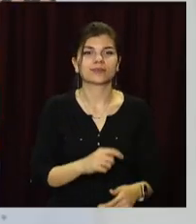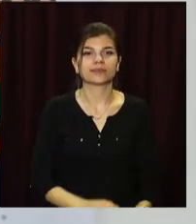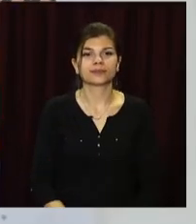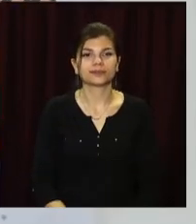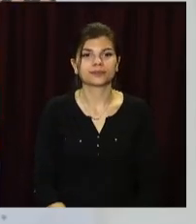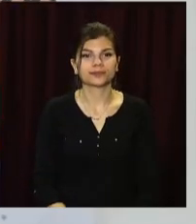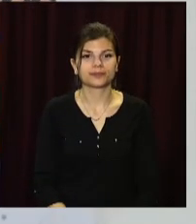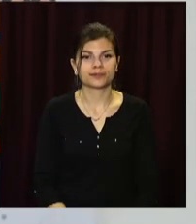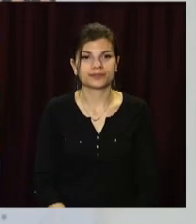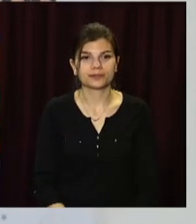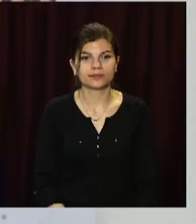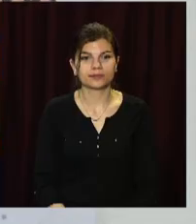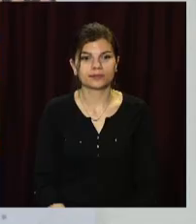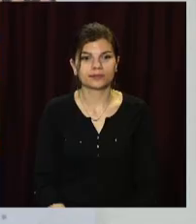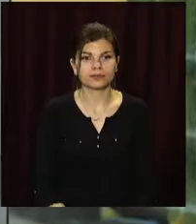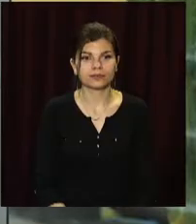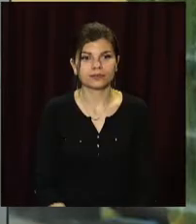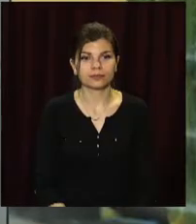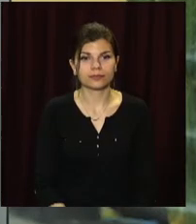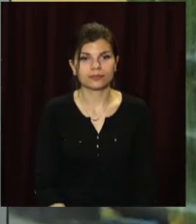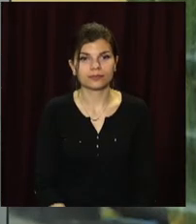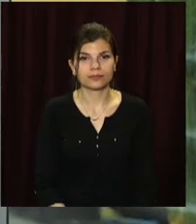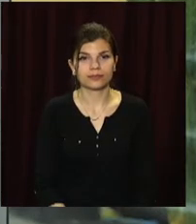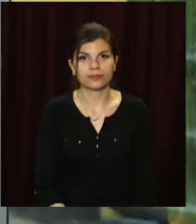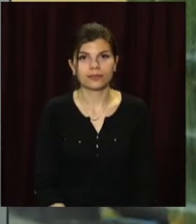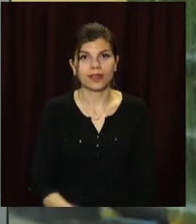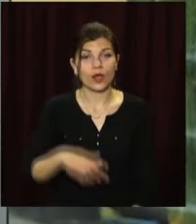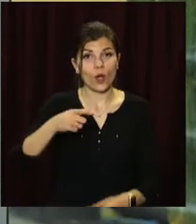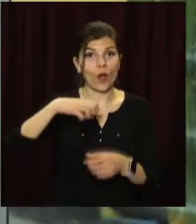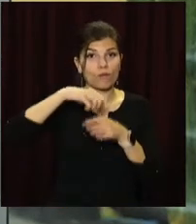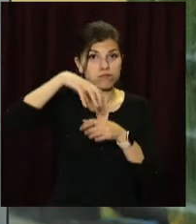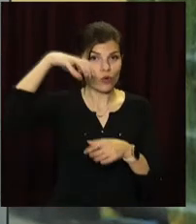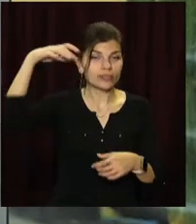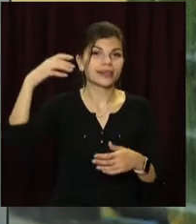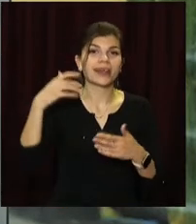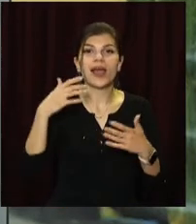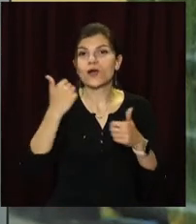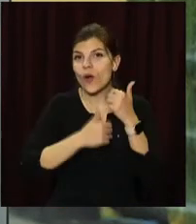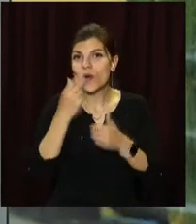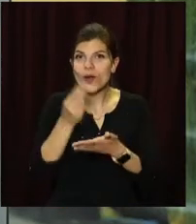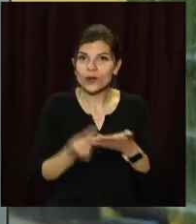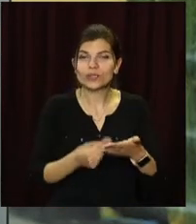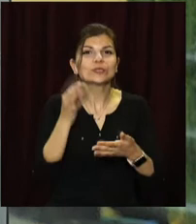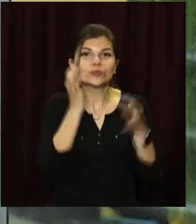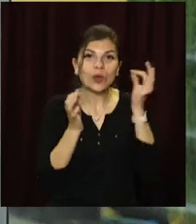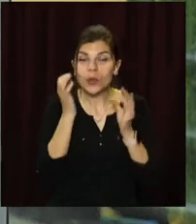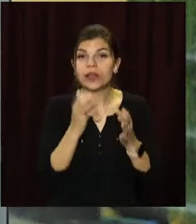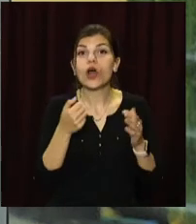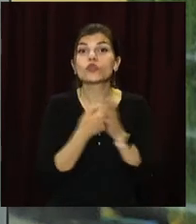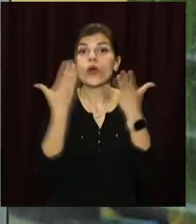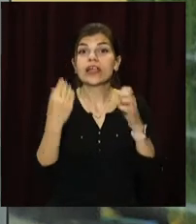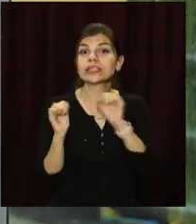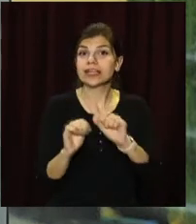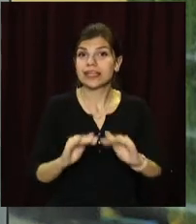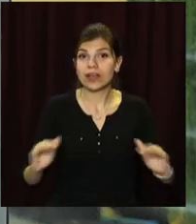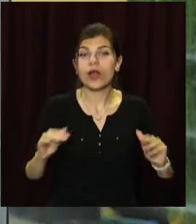Івашинов, Open News, телеканал «Відкритий». Бульбашки, танці, яскраві іграшки, конкурси малюнків та солодощі. До Дня захисту дітей